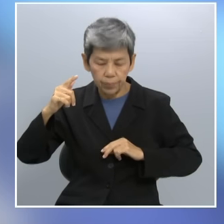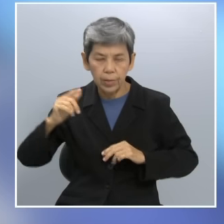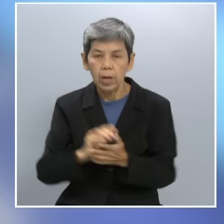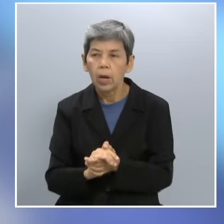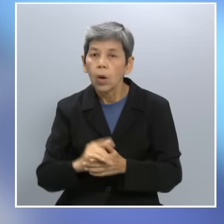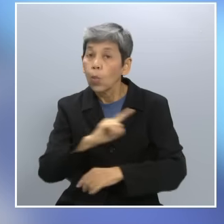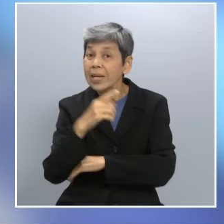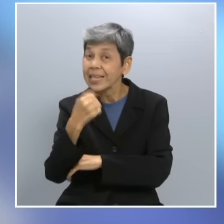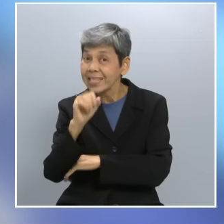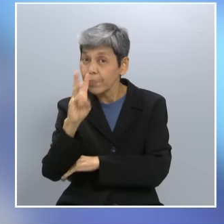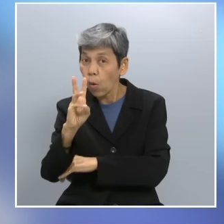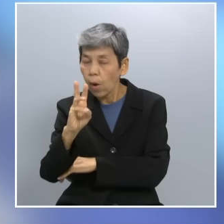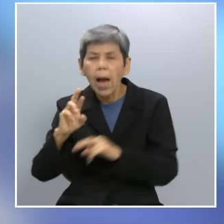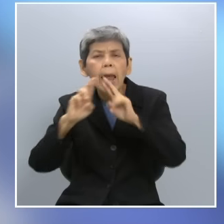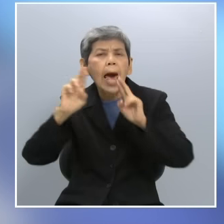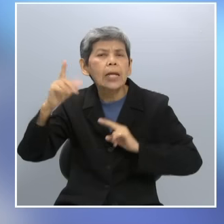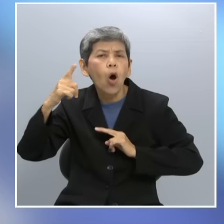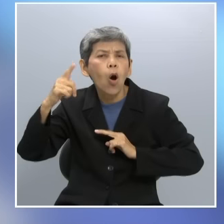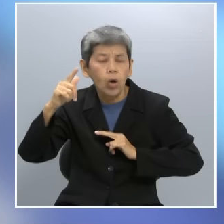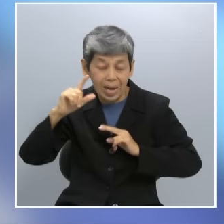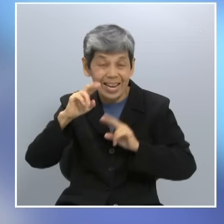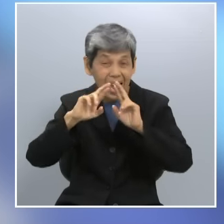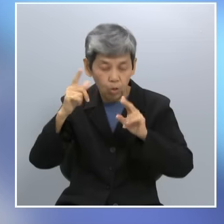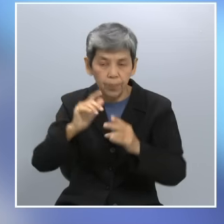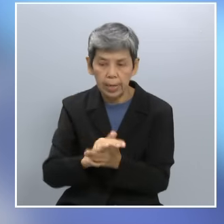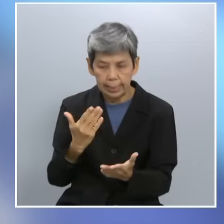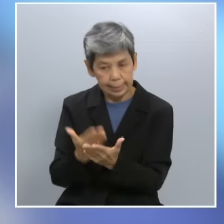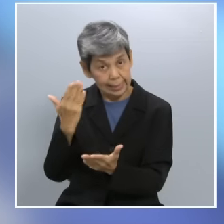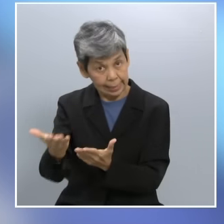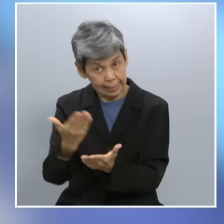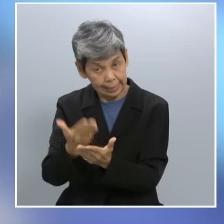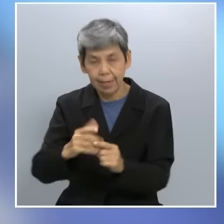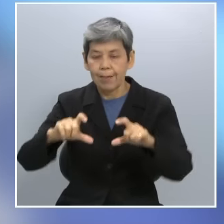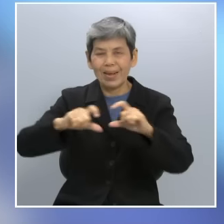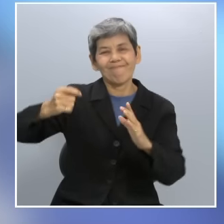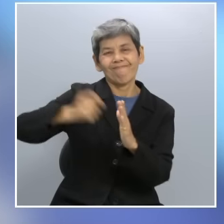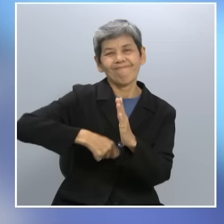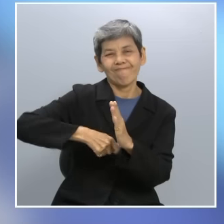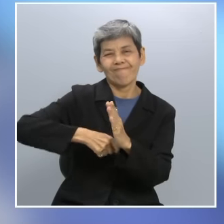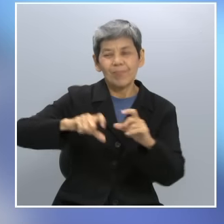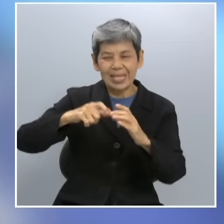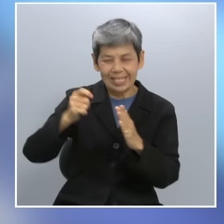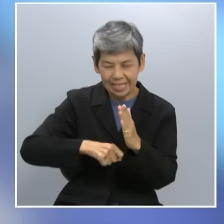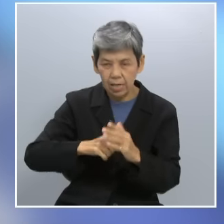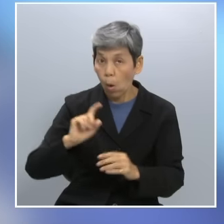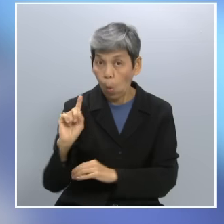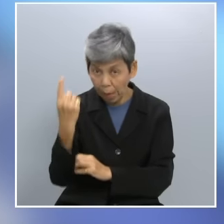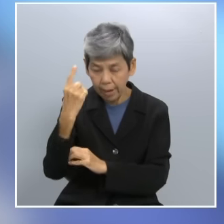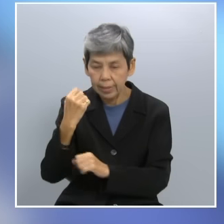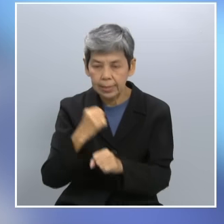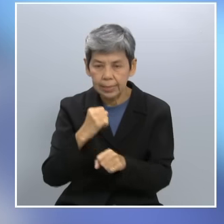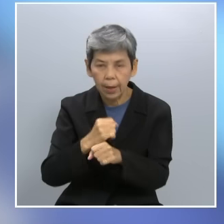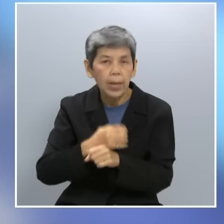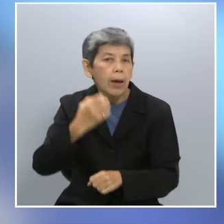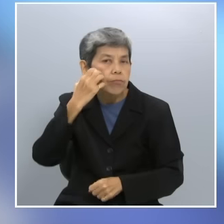วันที่26ที่เขากลับไปร้านทองอีกวันนึงเนี่ยเขาซื้อโดยใช้บัตรเครดิตอืแต่ว่าวันแรกเนี่ยเาสแกนจาก